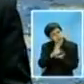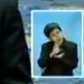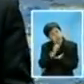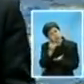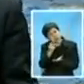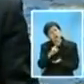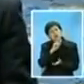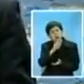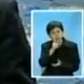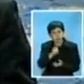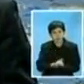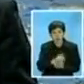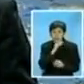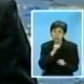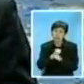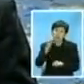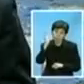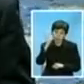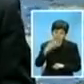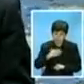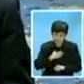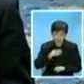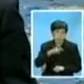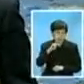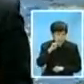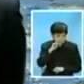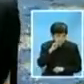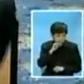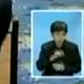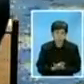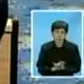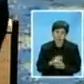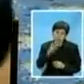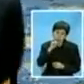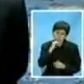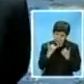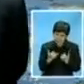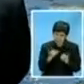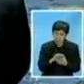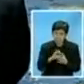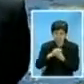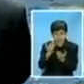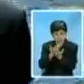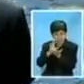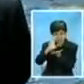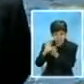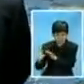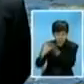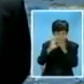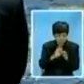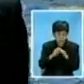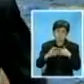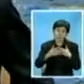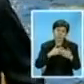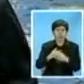รเหมาะไม่เหมาะถ้าท่านจะอภิปรายเรื่องน้ำให้วกเข้ามาหาเรื่องงบประมาณก็จะไม่ว่าอะ